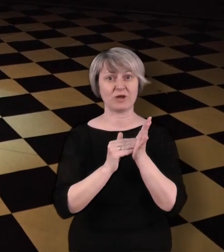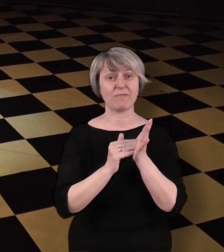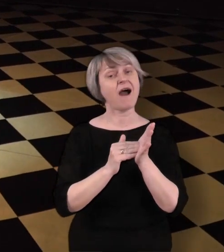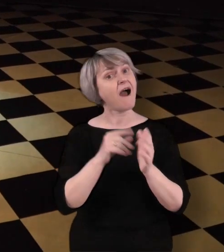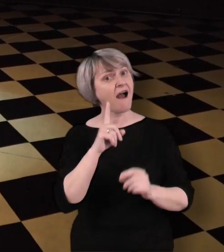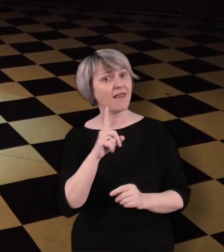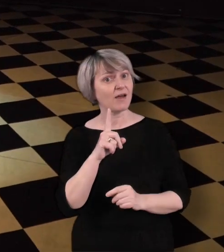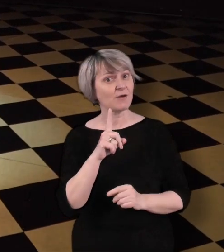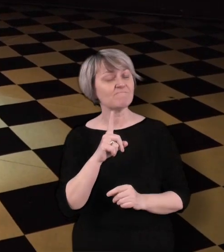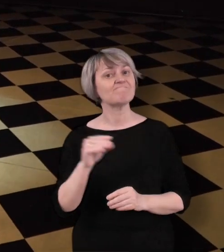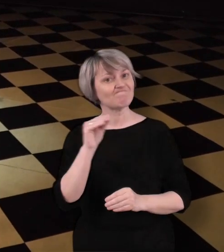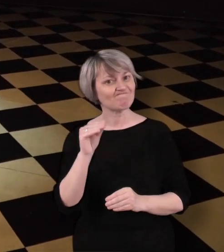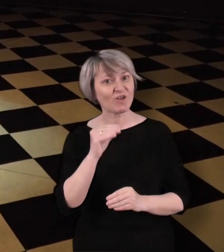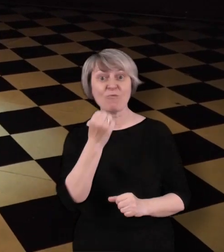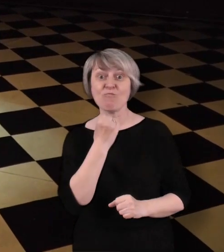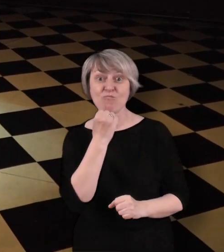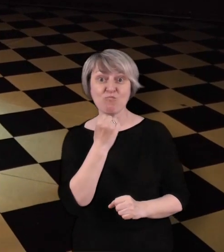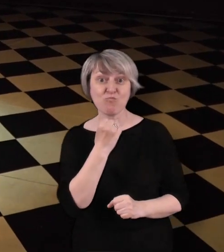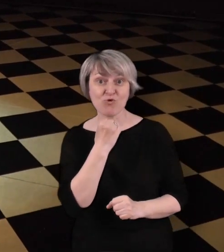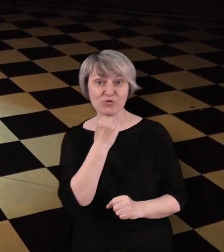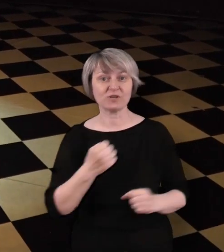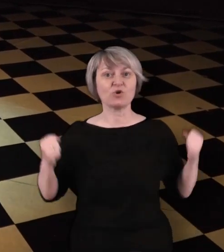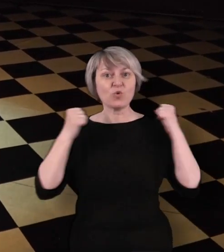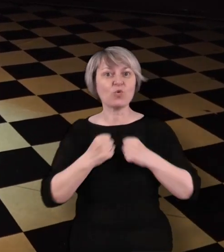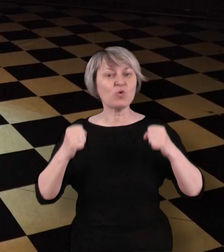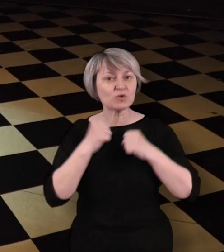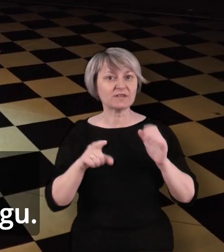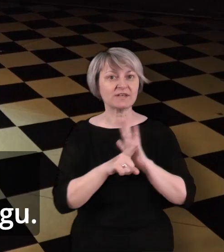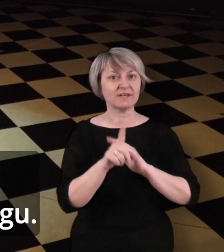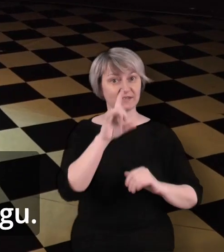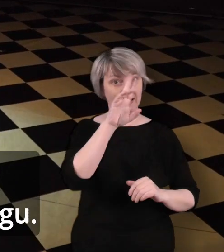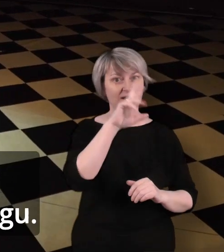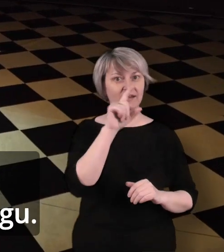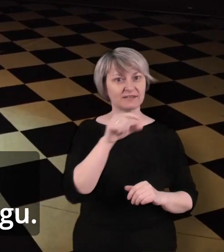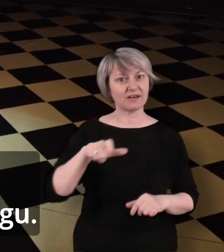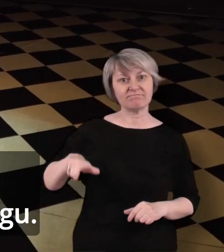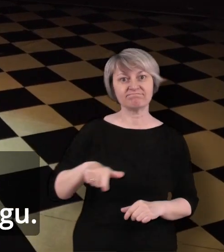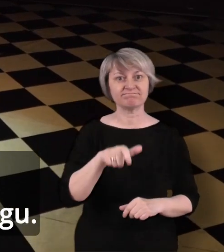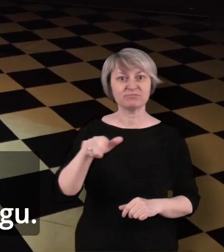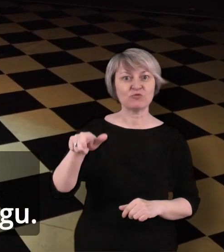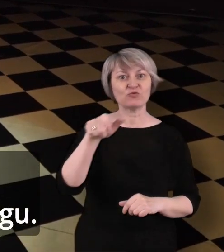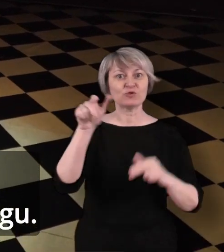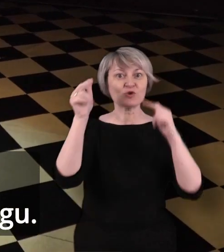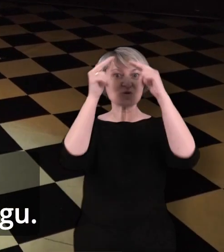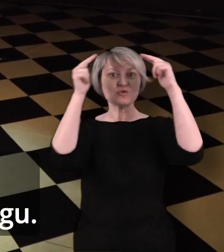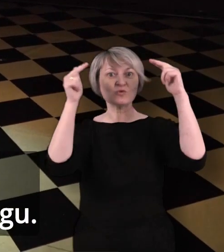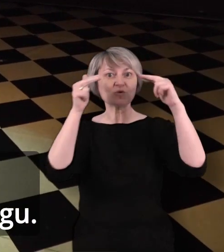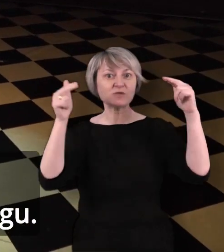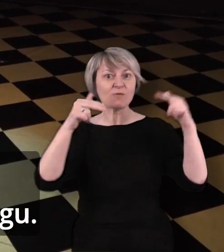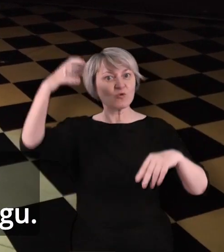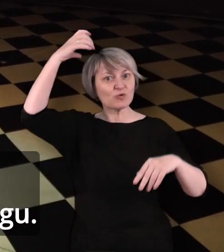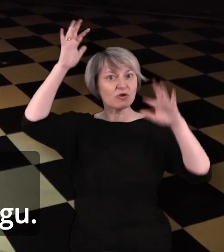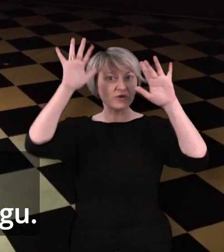No, może oprócz ciepłych butów i kurtki, bo inaczej zamarzłaby w drodze